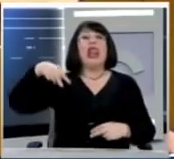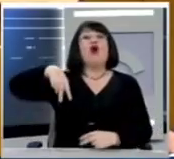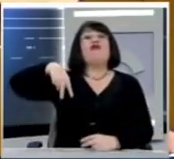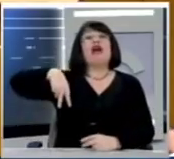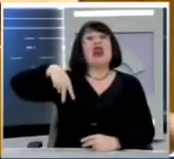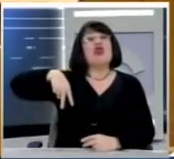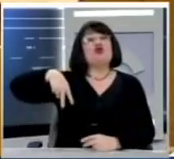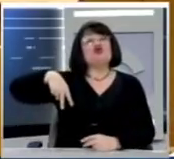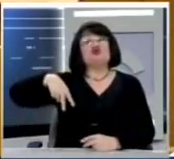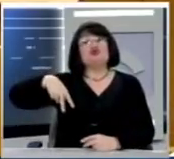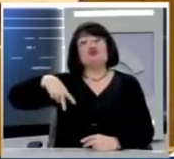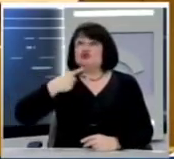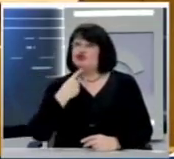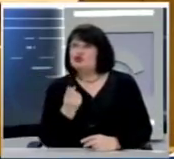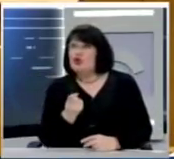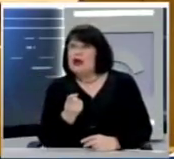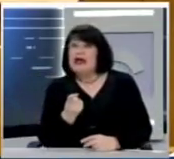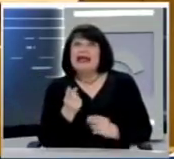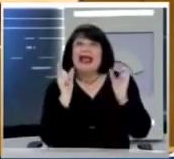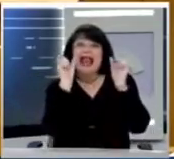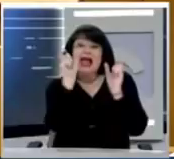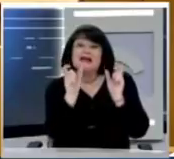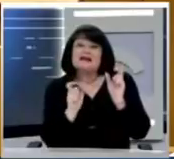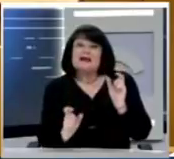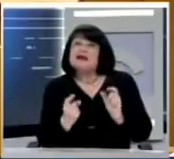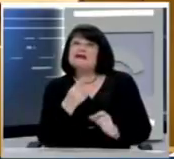στο οποίο αναφέρουν αυτολεξή τα εξής.